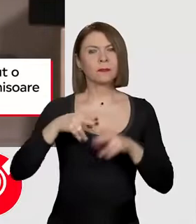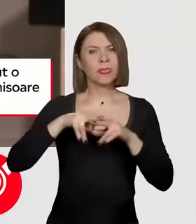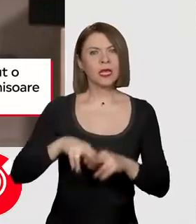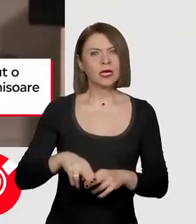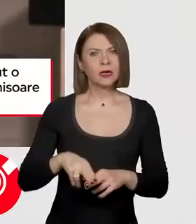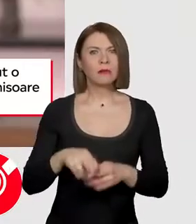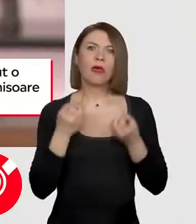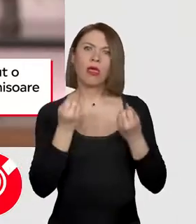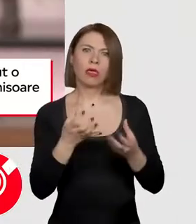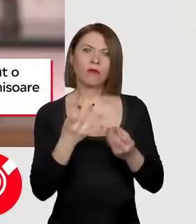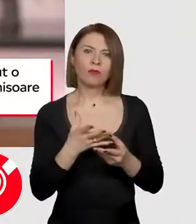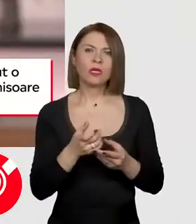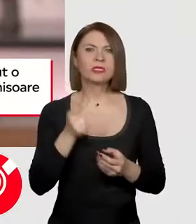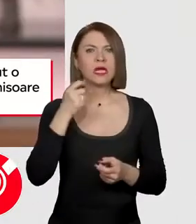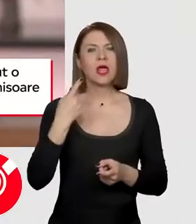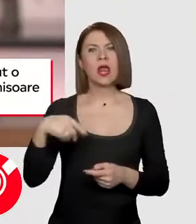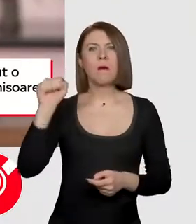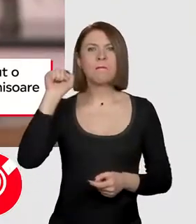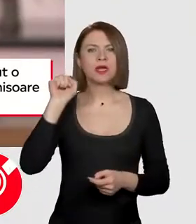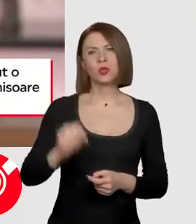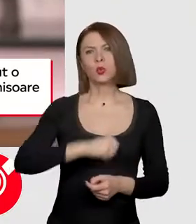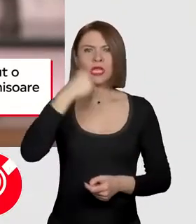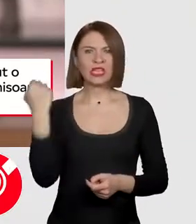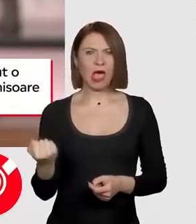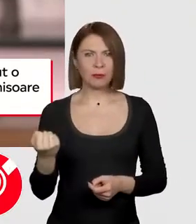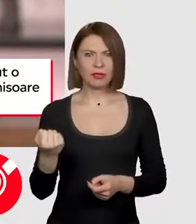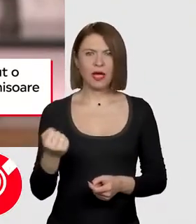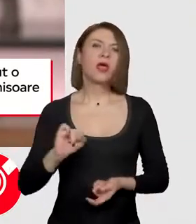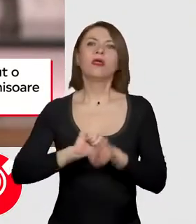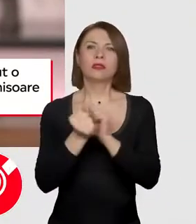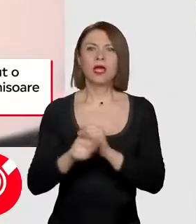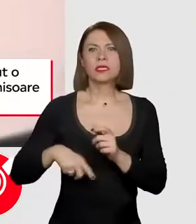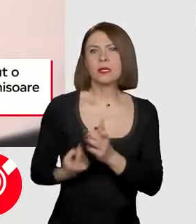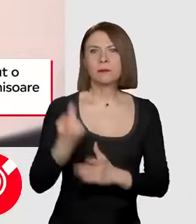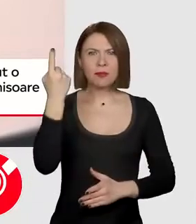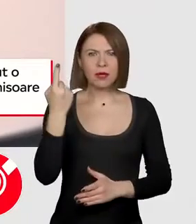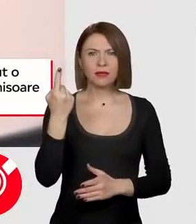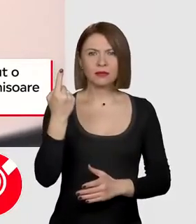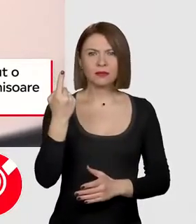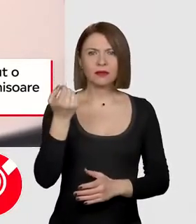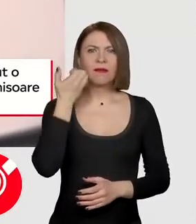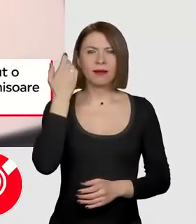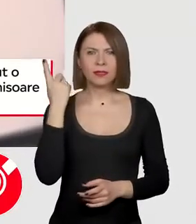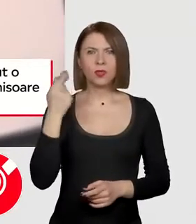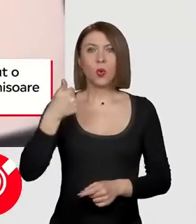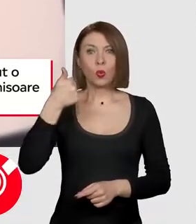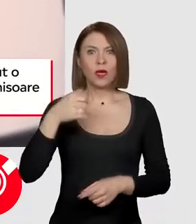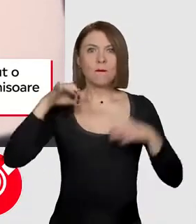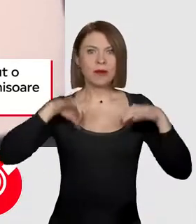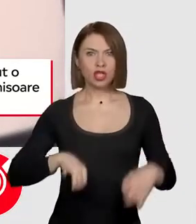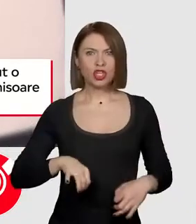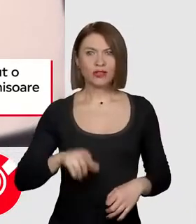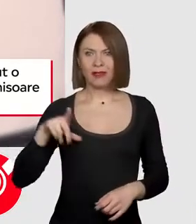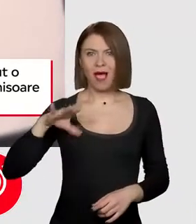foarte influentă în rândul conservatorilor de dreapta, Nicolas Sarkozy, dar este pentru prima oară când un președinte